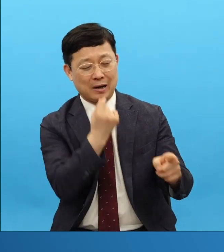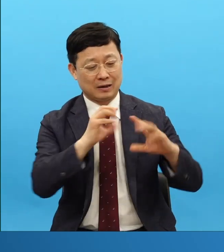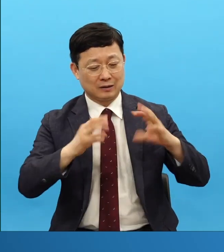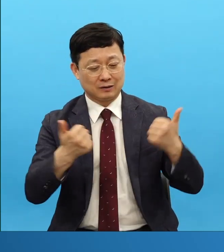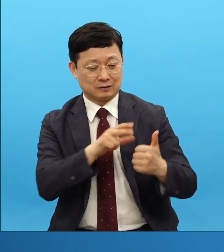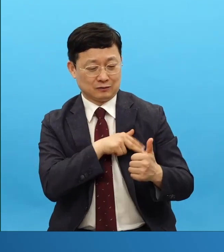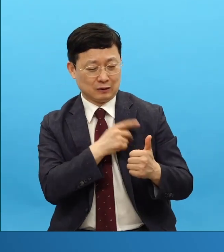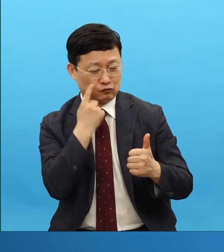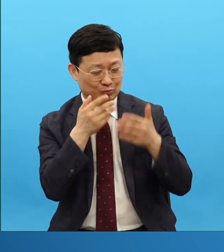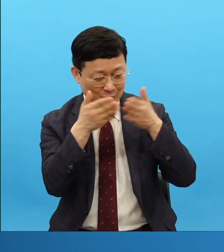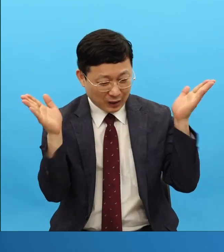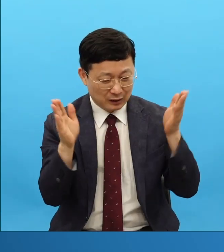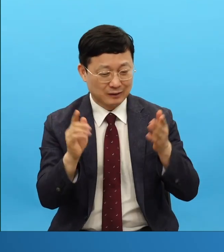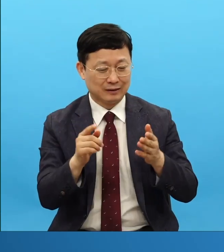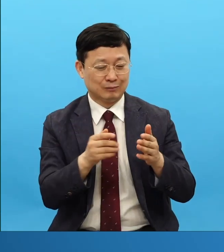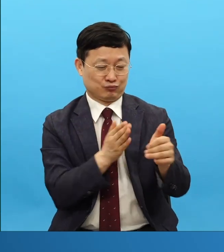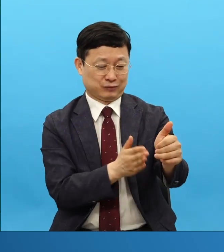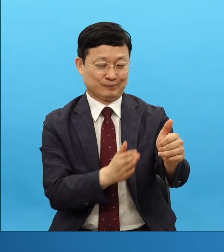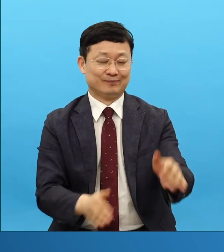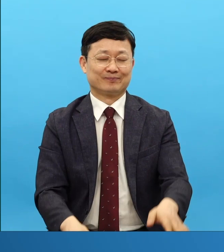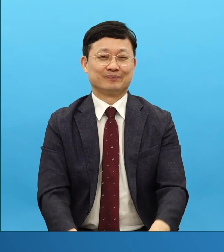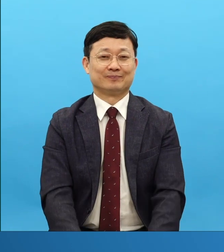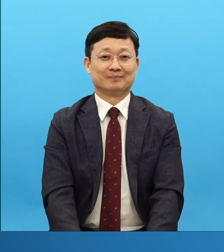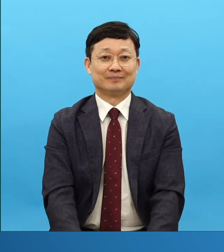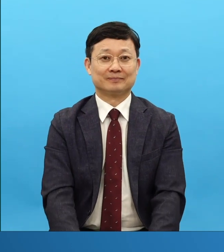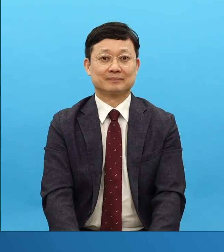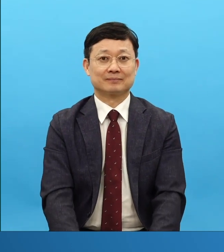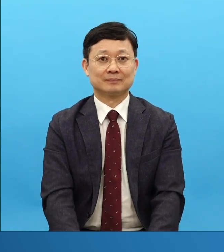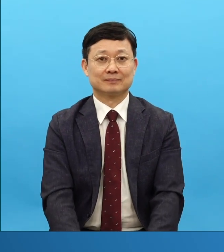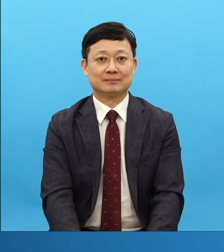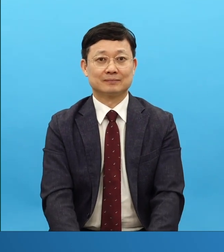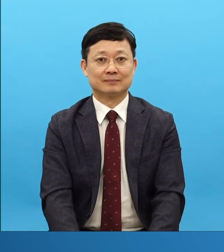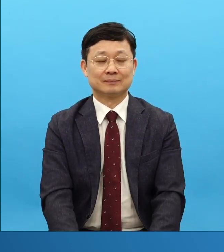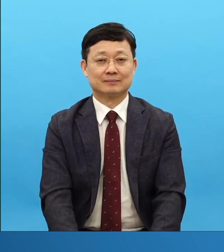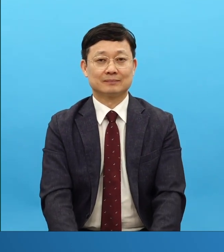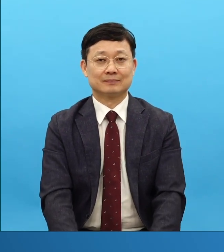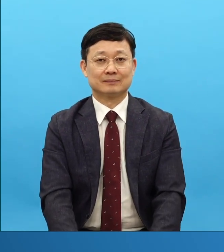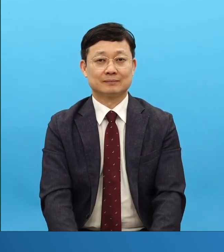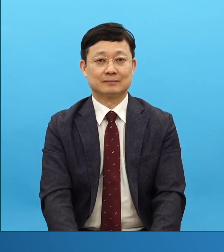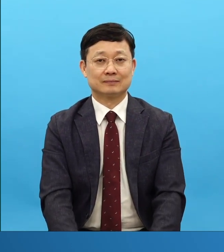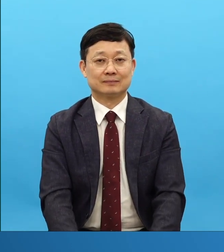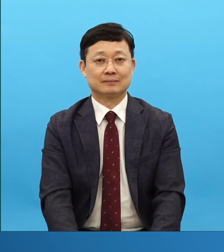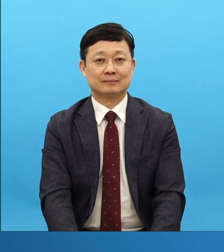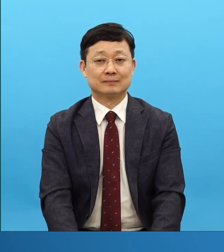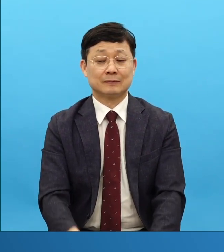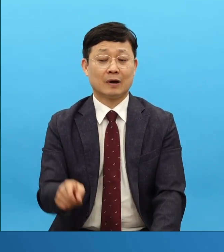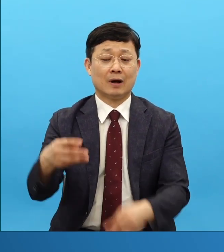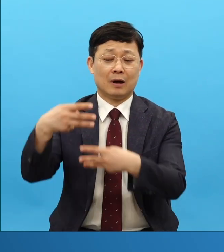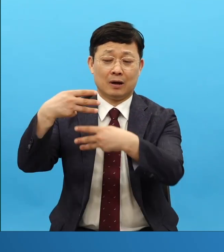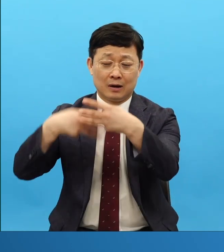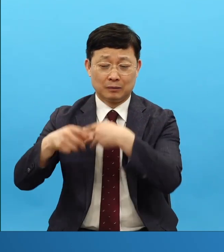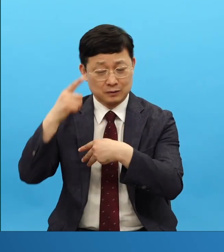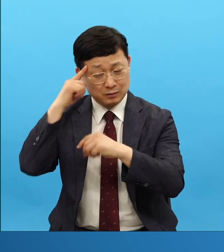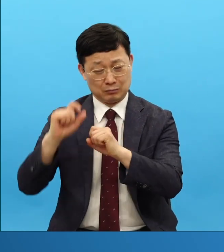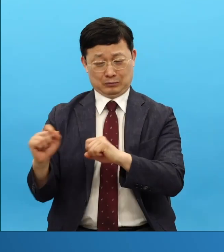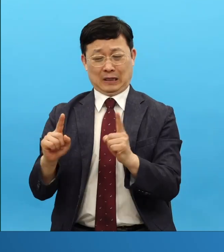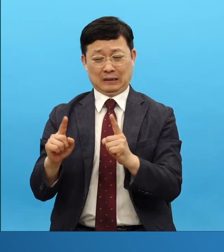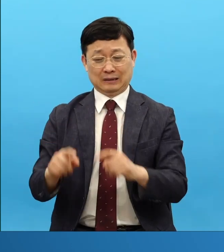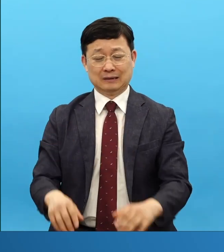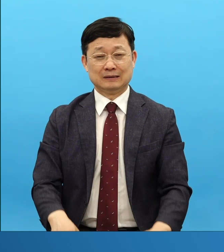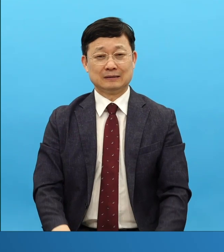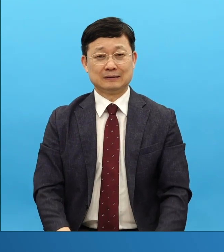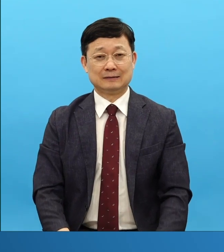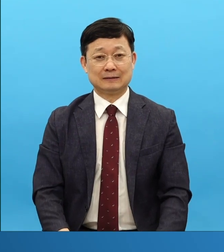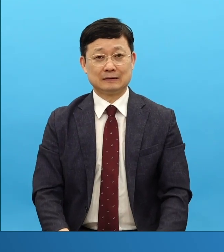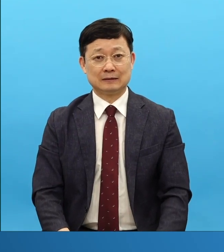Are we going to do this for our people? Are we going to do this for our 그렇죠? children? We need to open our eyes. 우리 렘넌트들이 정신 똑바로 차려서 어디가